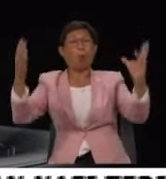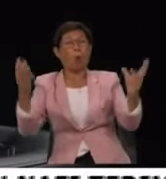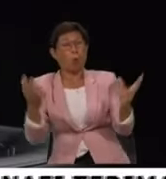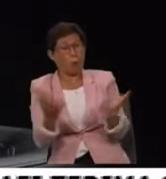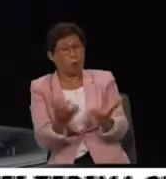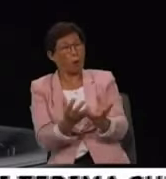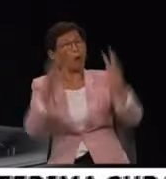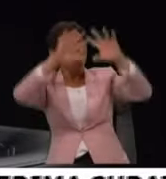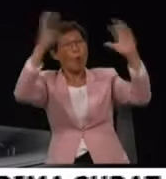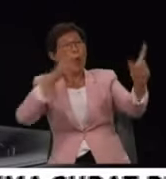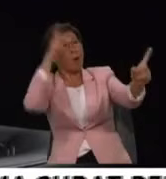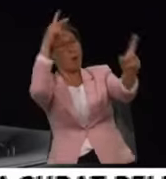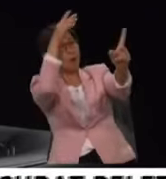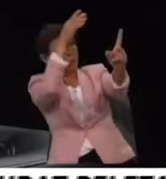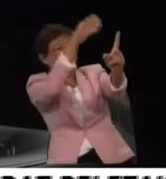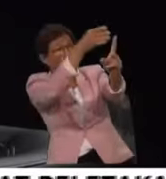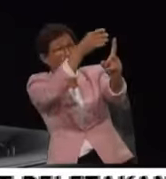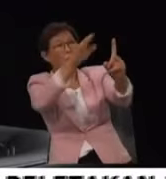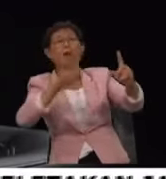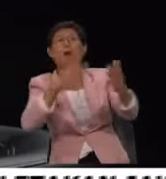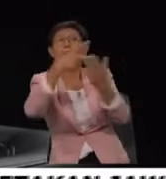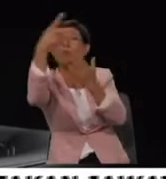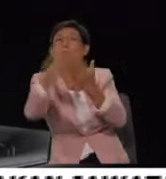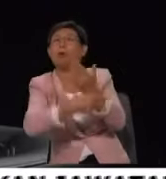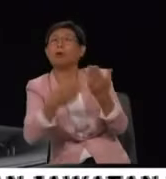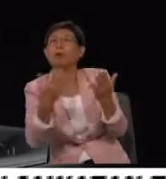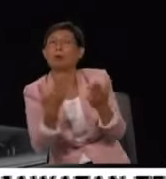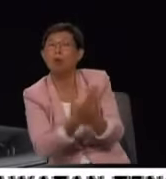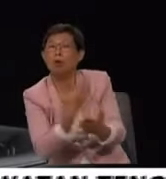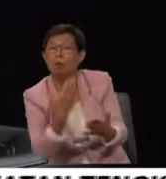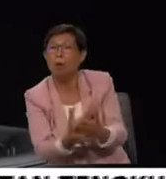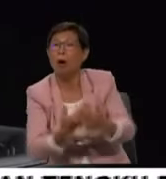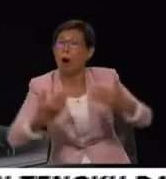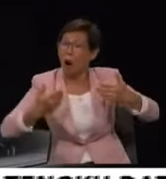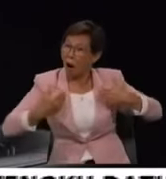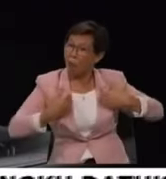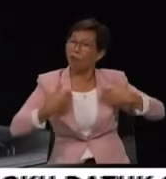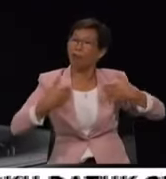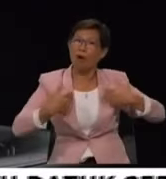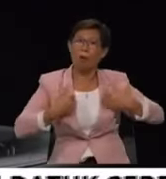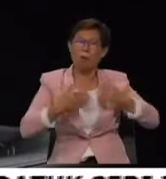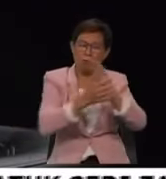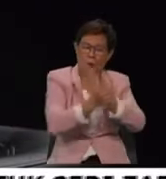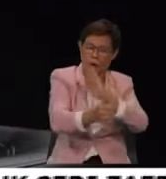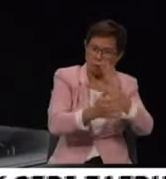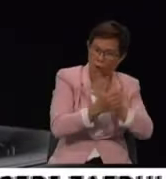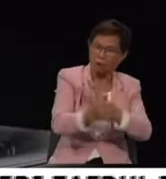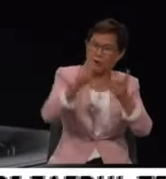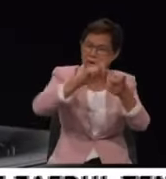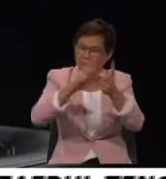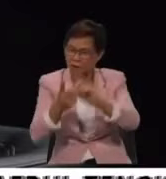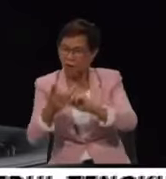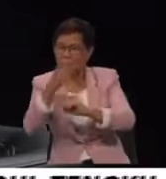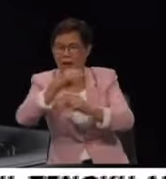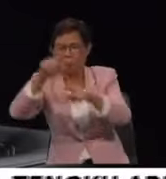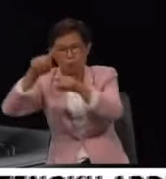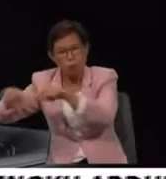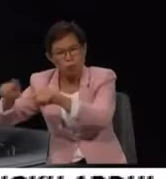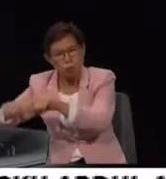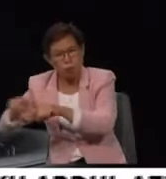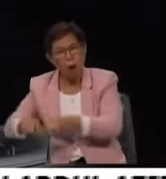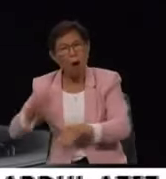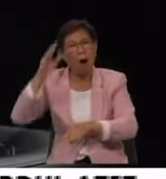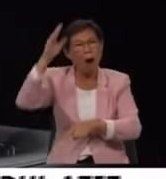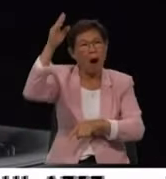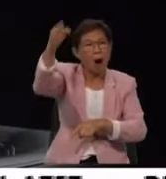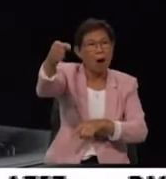a satu program baru di mana a dengan adanya bakat digital dan pelbagai kan